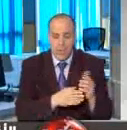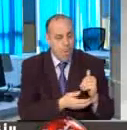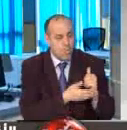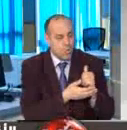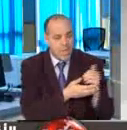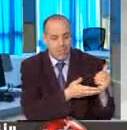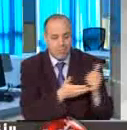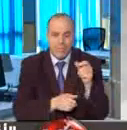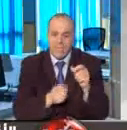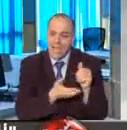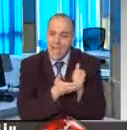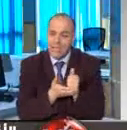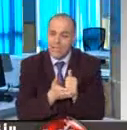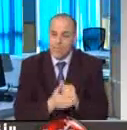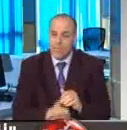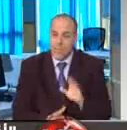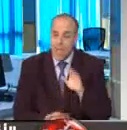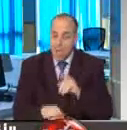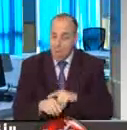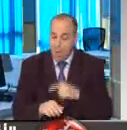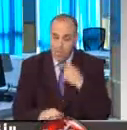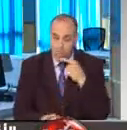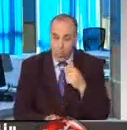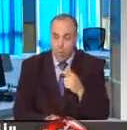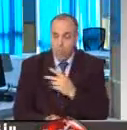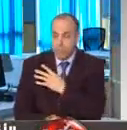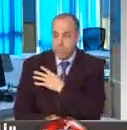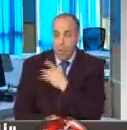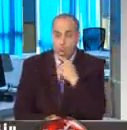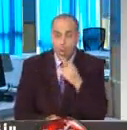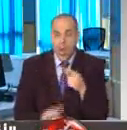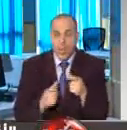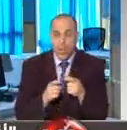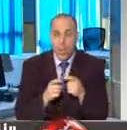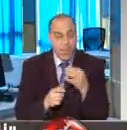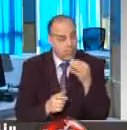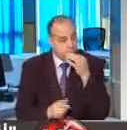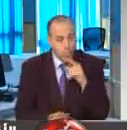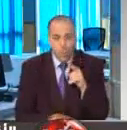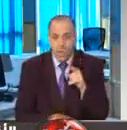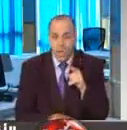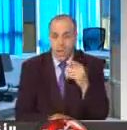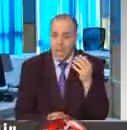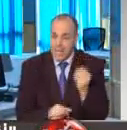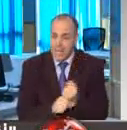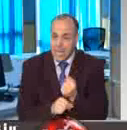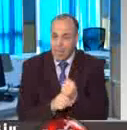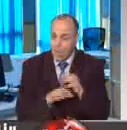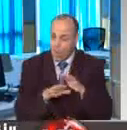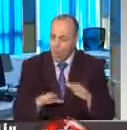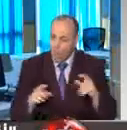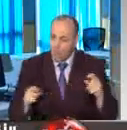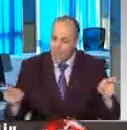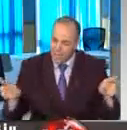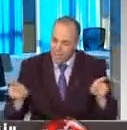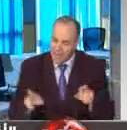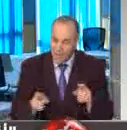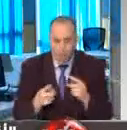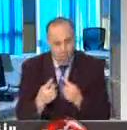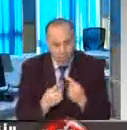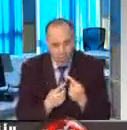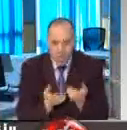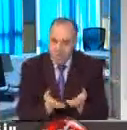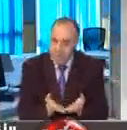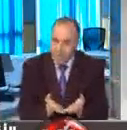المساعدات الإنسانية. وفي وقت يسعى فيه زعماء هذه الدول للاستفادة مما تحقق من الهدنة للعودة إلى طاولة